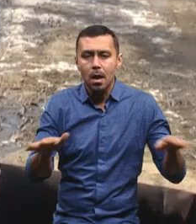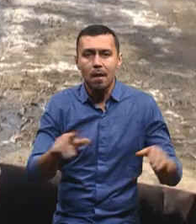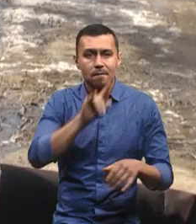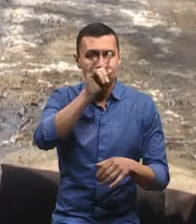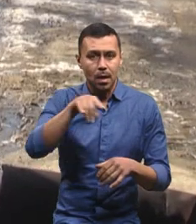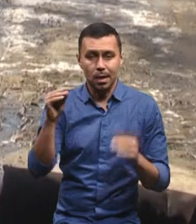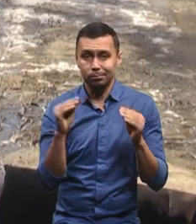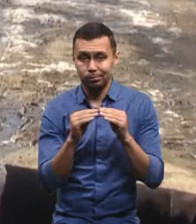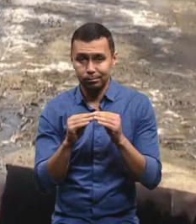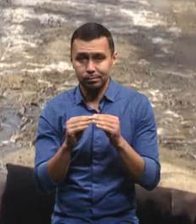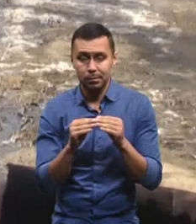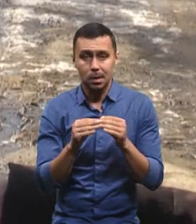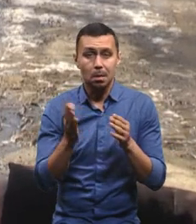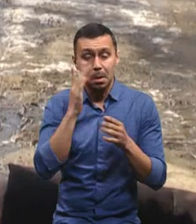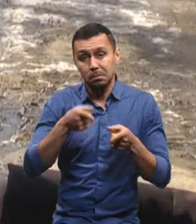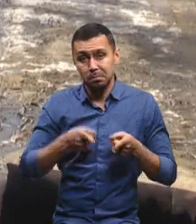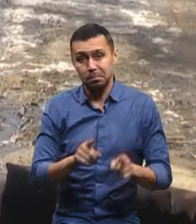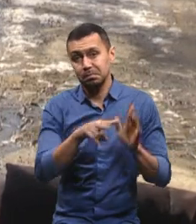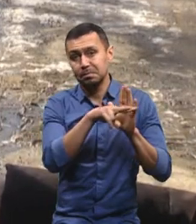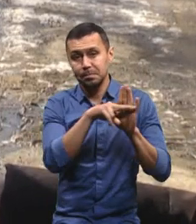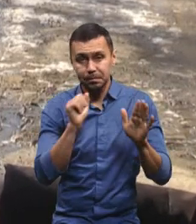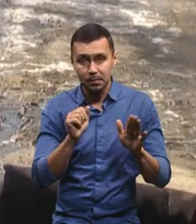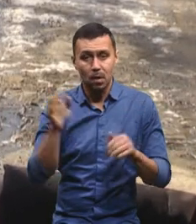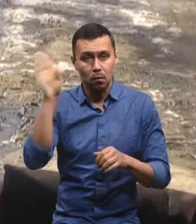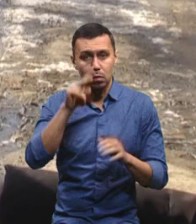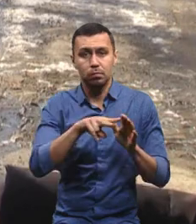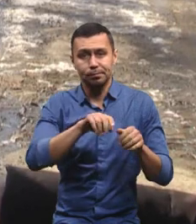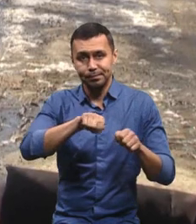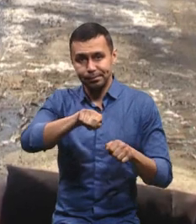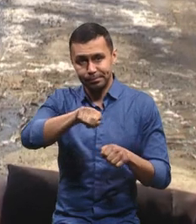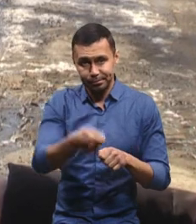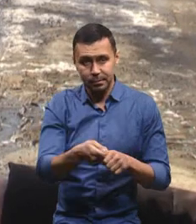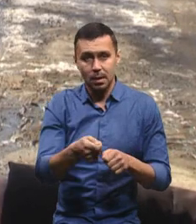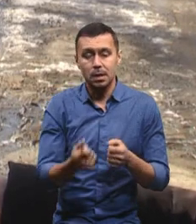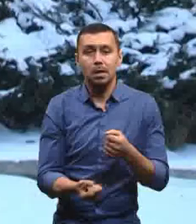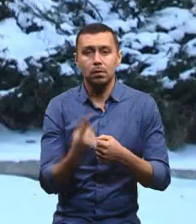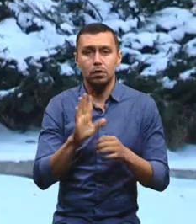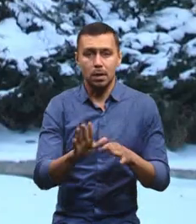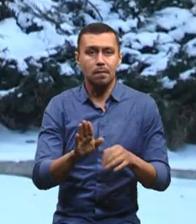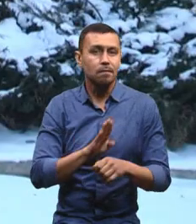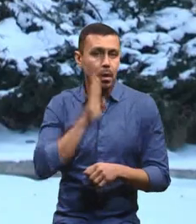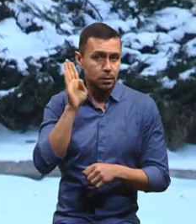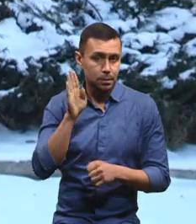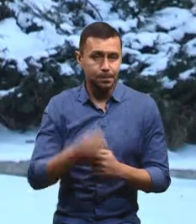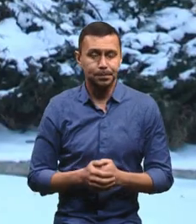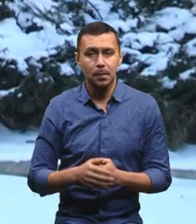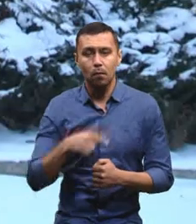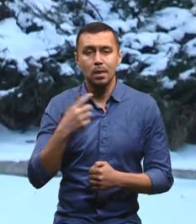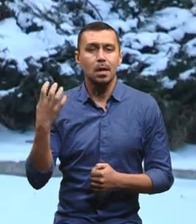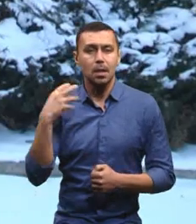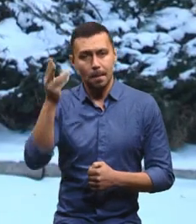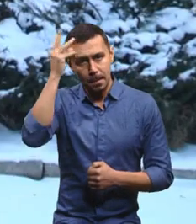цілі і лягла спати і виключили світло воду і з'явилась тільки вранці за словами начальника